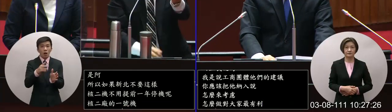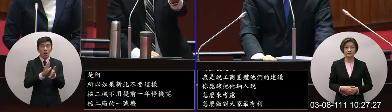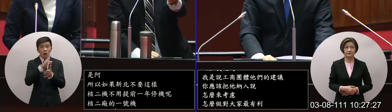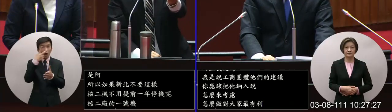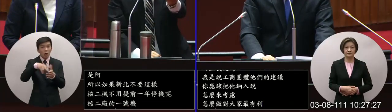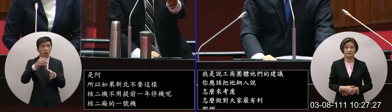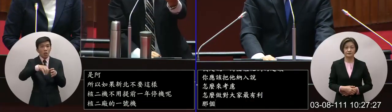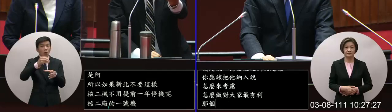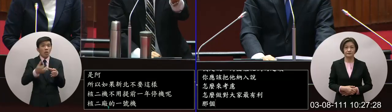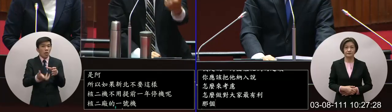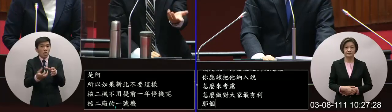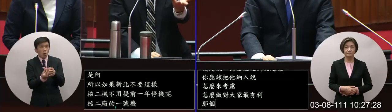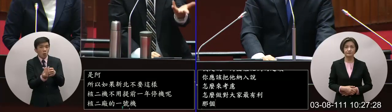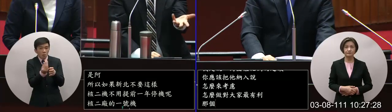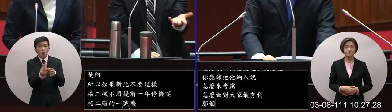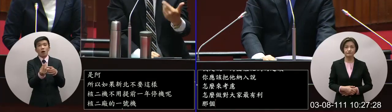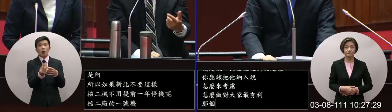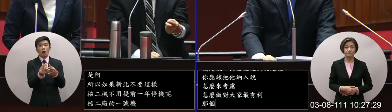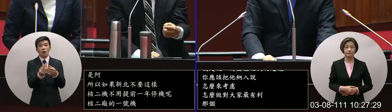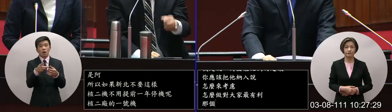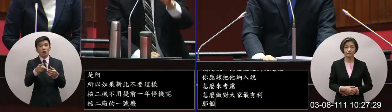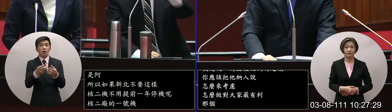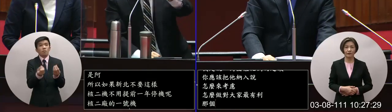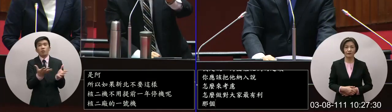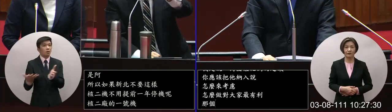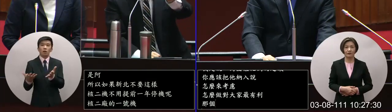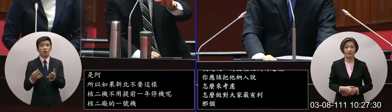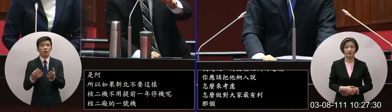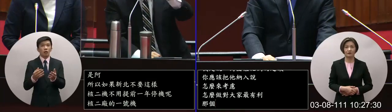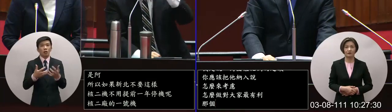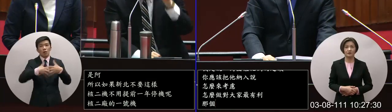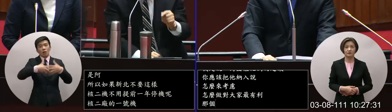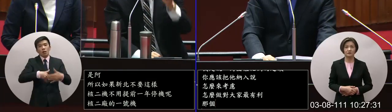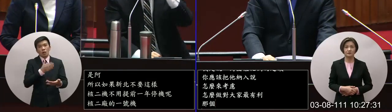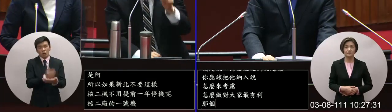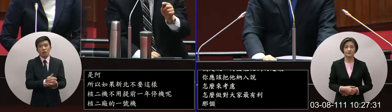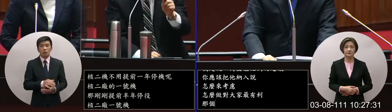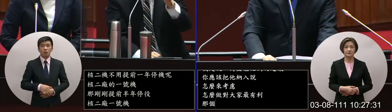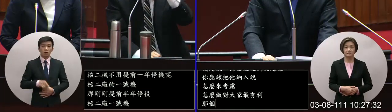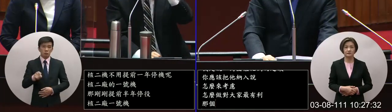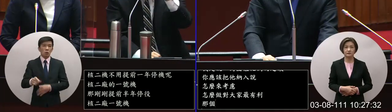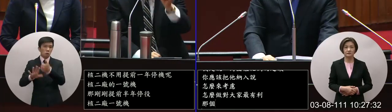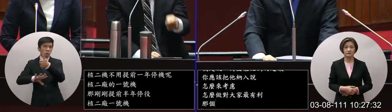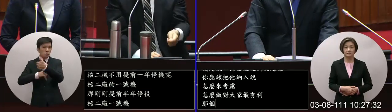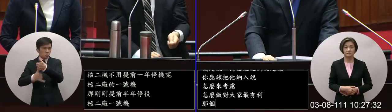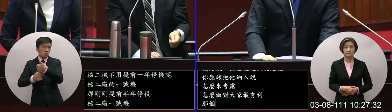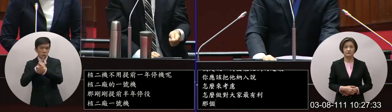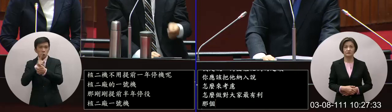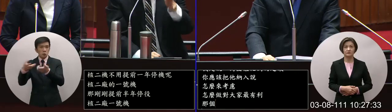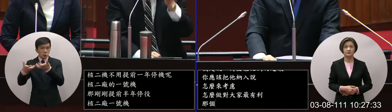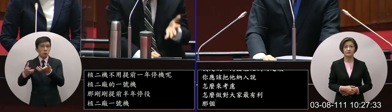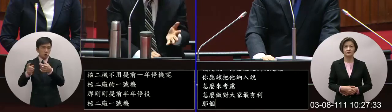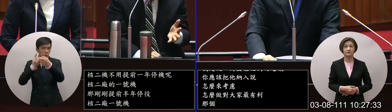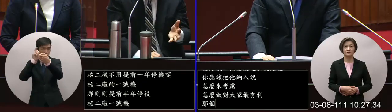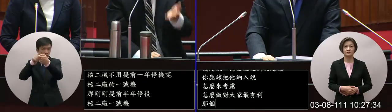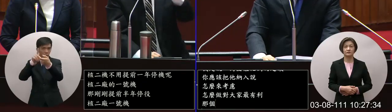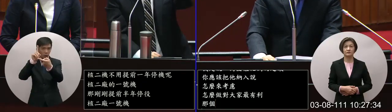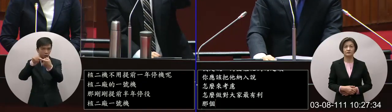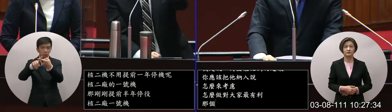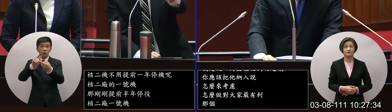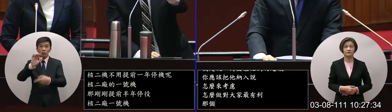个，那结果只好停止运作。所以委员你指出来的现象是对的，可